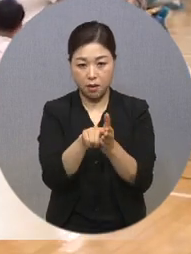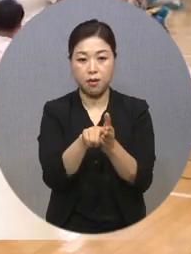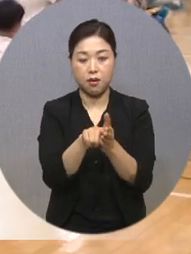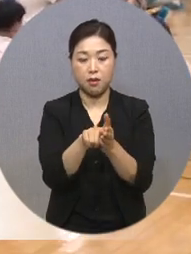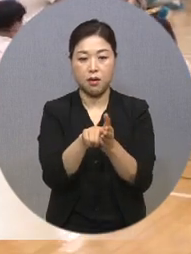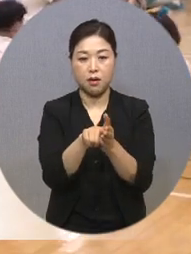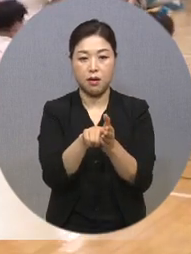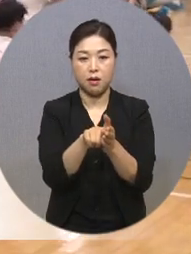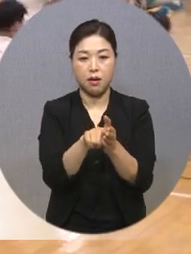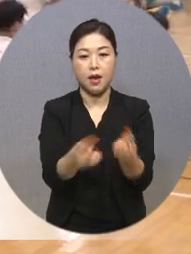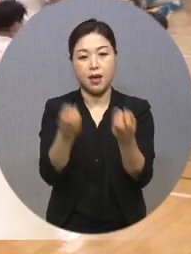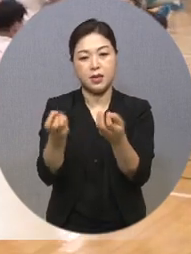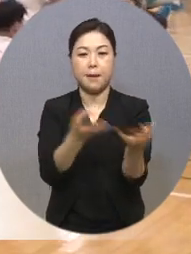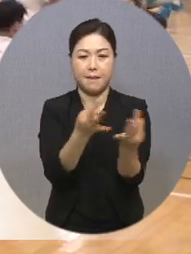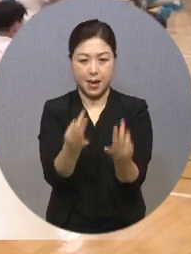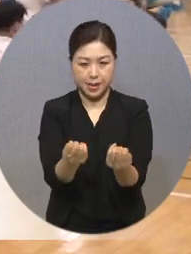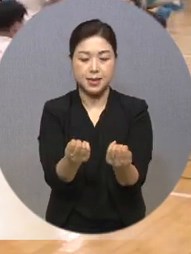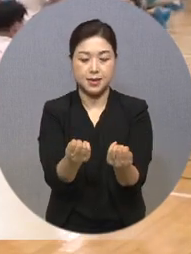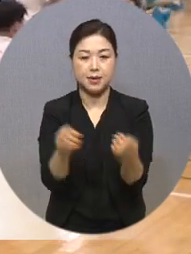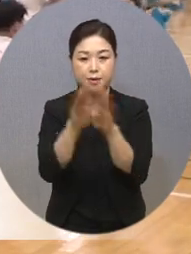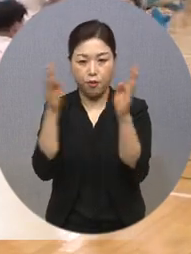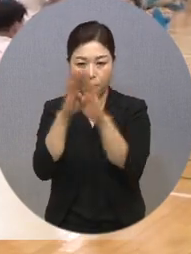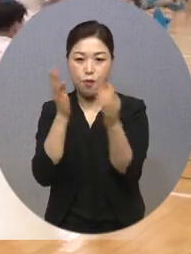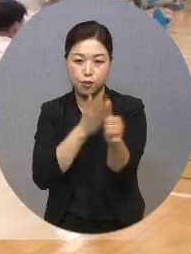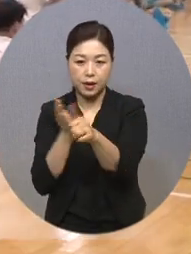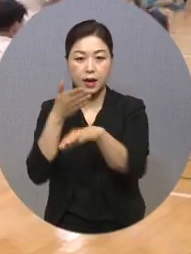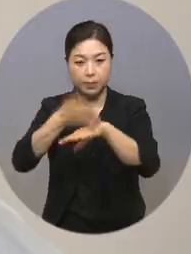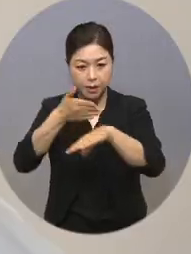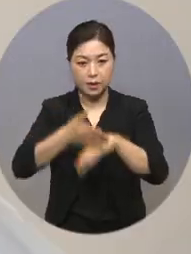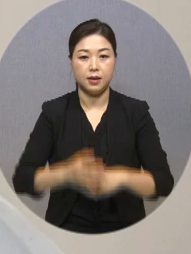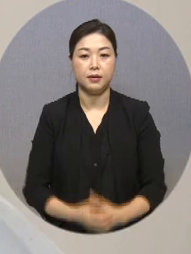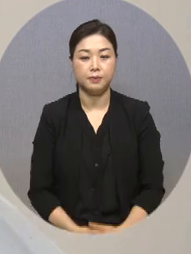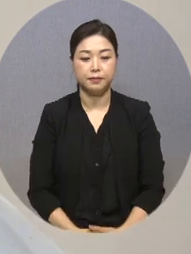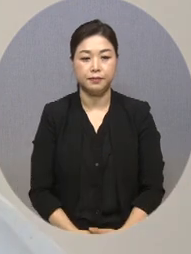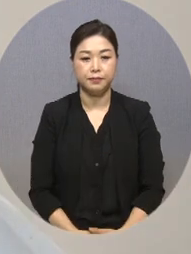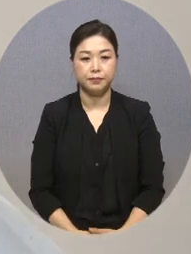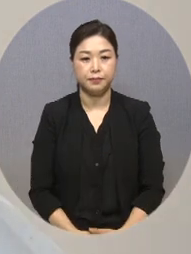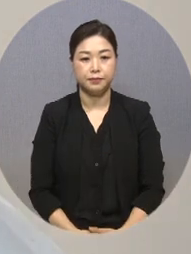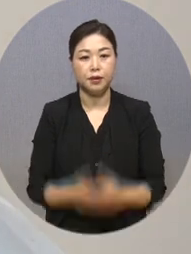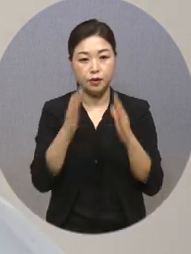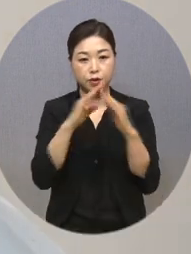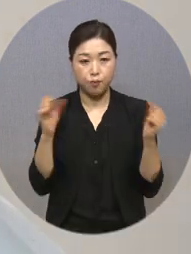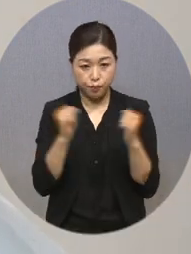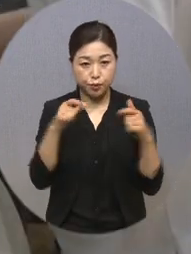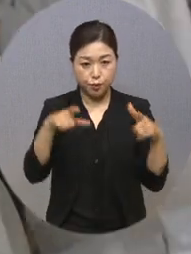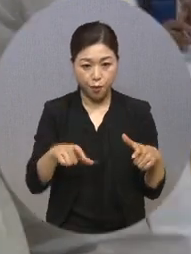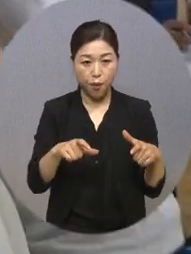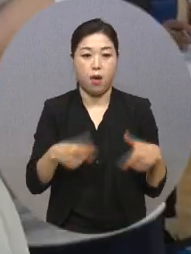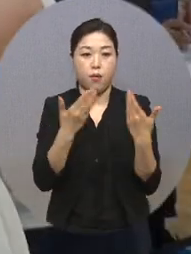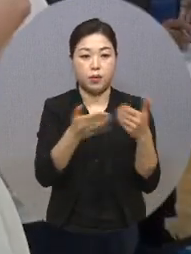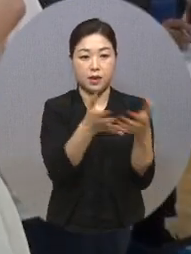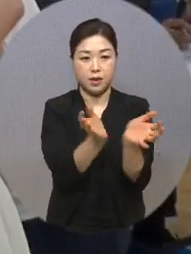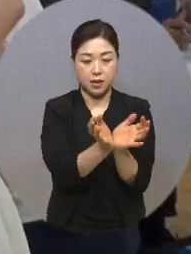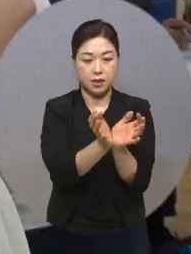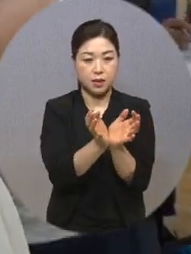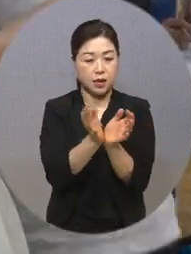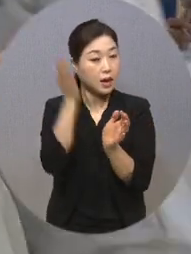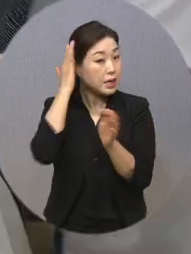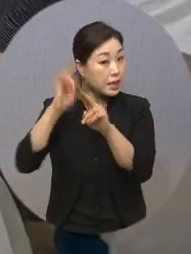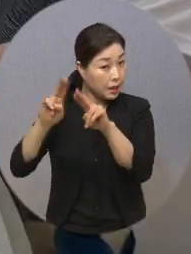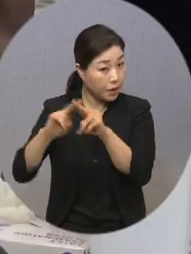이런 행사를 많이 많이 개최해 지킴이 좋겠습니다 감사합니다 또한 전북도 민 봉사단은 이발 서비스를